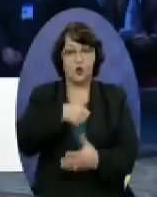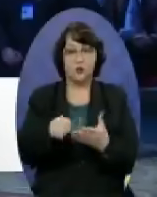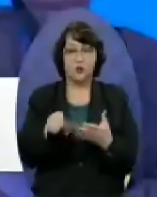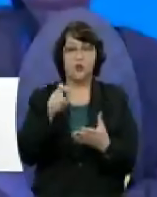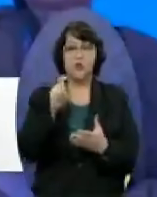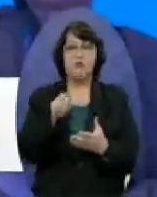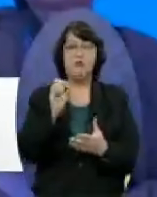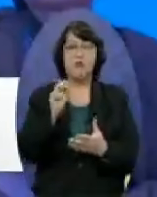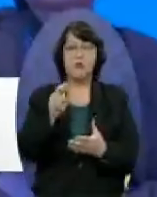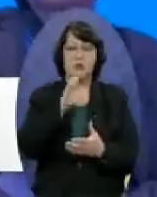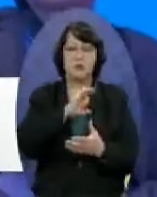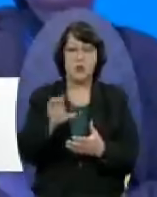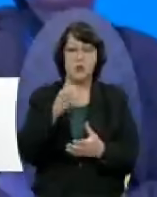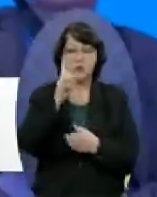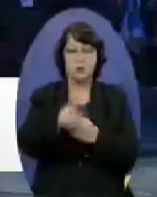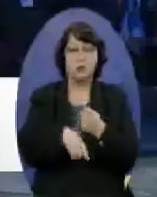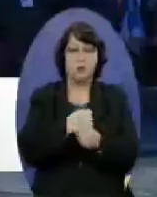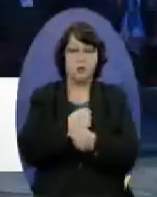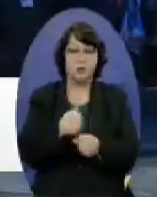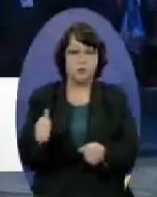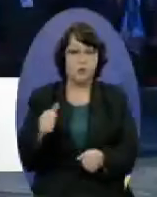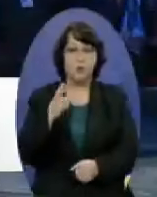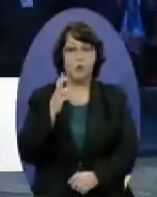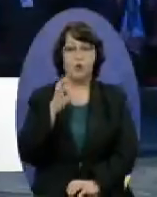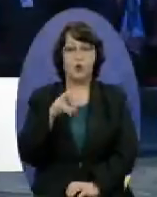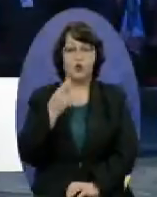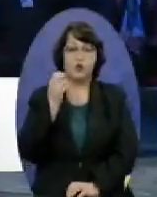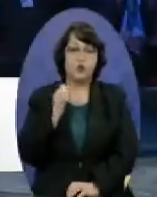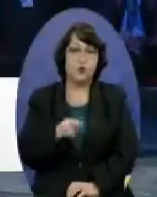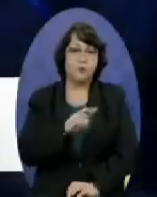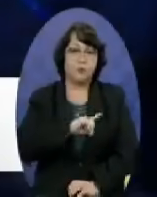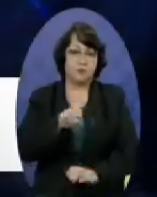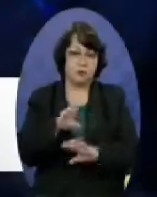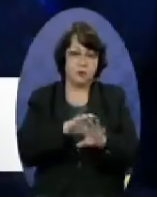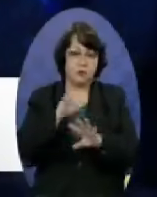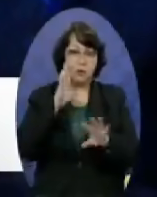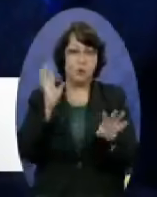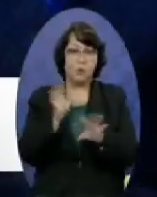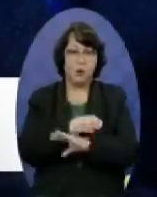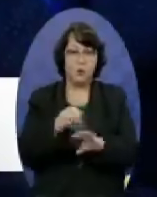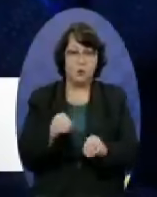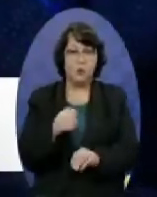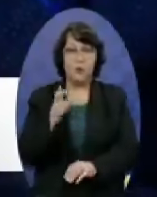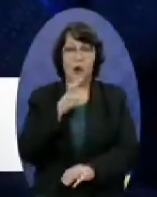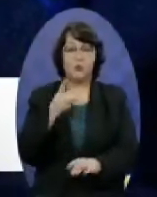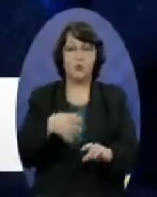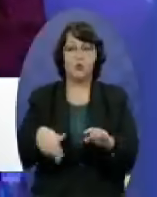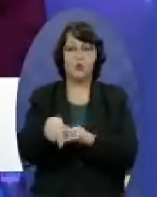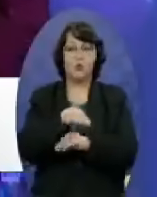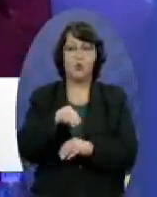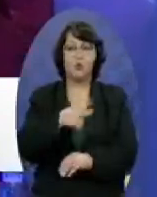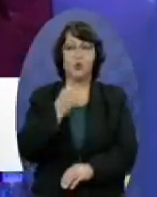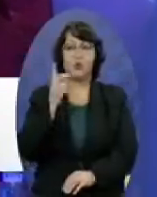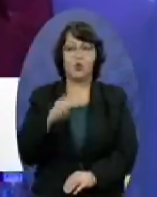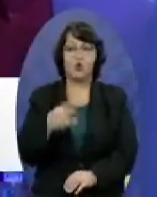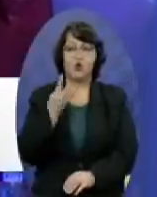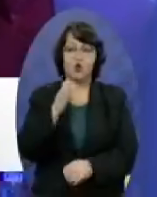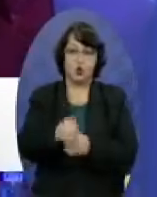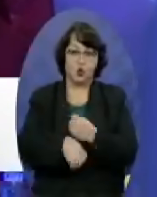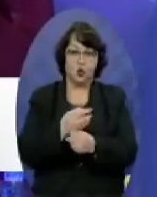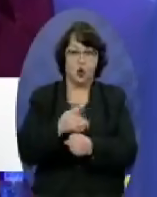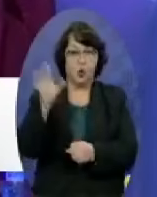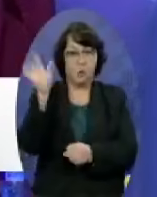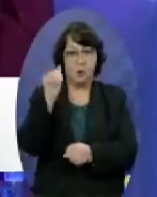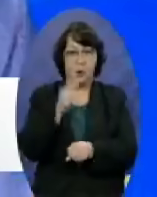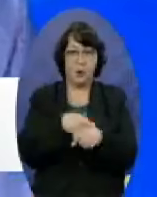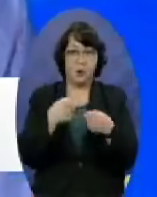болгон болор цом наадмыг зохион байгуулдаг. Оны шилдэг яруу найрагчийг тодруулдаг болор цом наадам Багнуур дүүргийн түүхт 40 жилийн агаар зохион